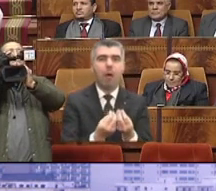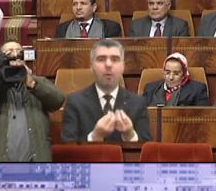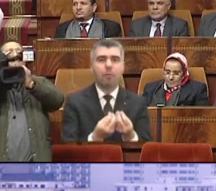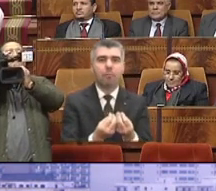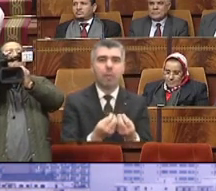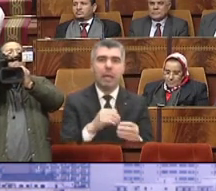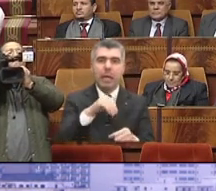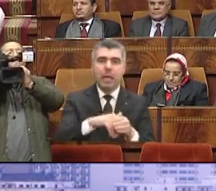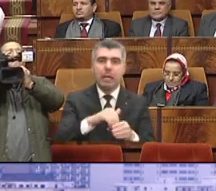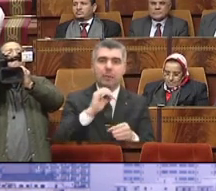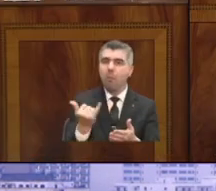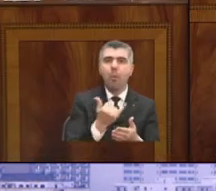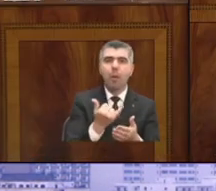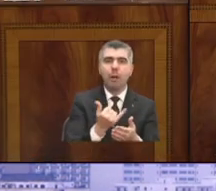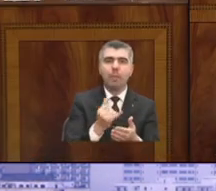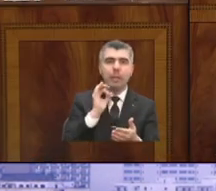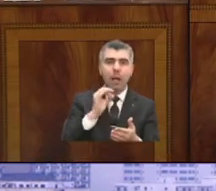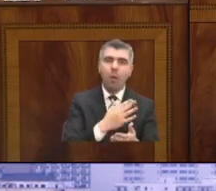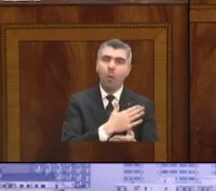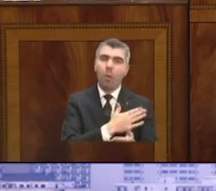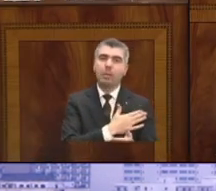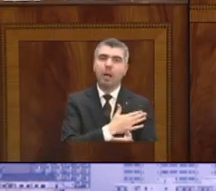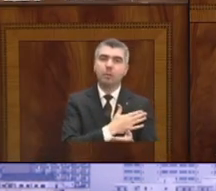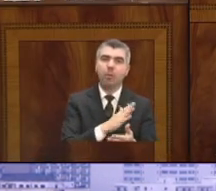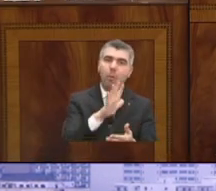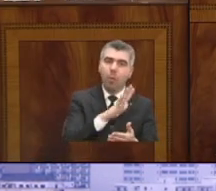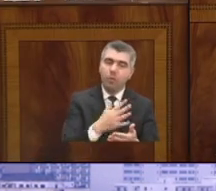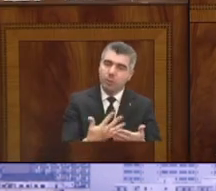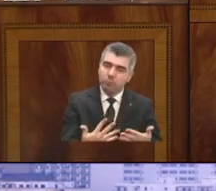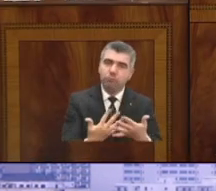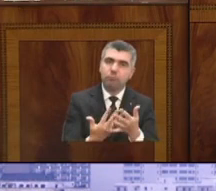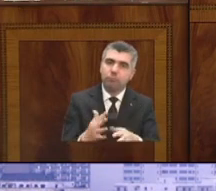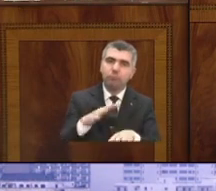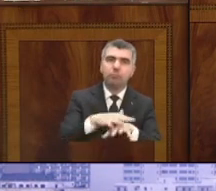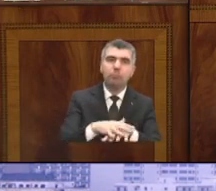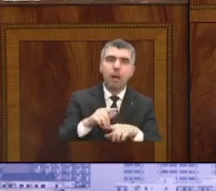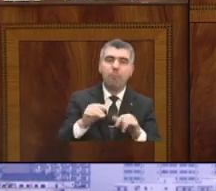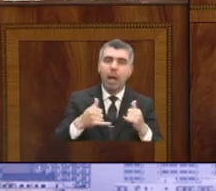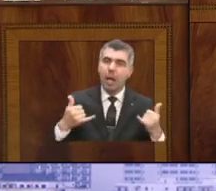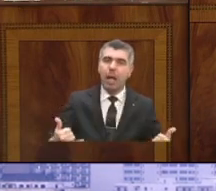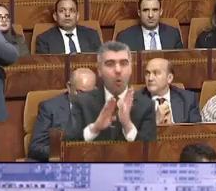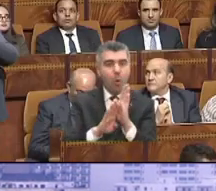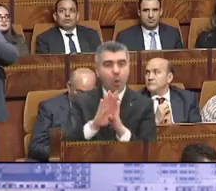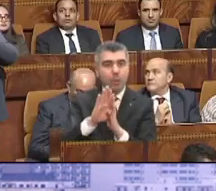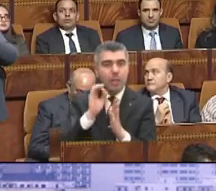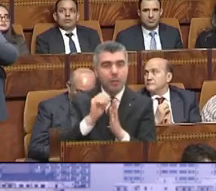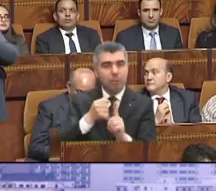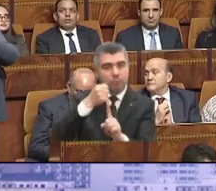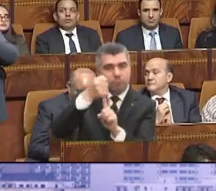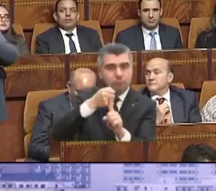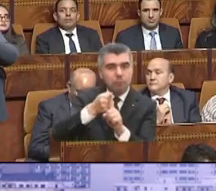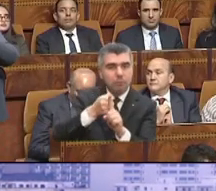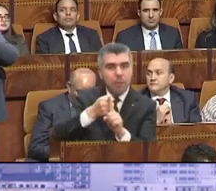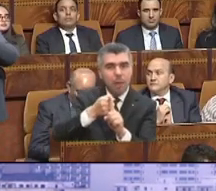على الممثله البرلماني بدايه ان يعرف قيمه الوظيفه التمثيليه التي